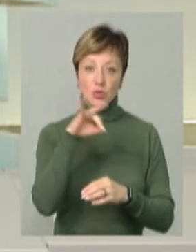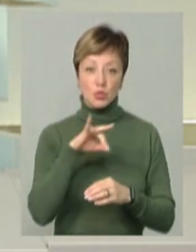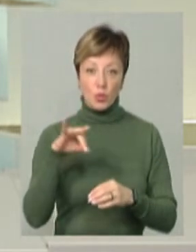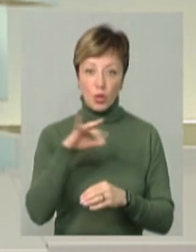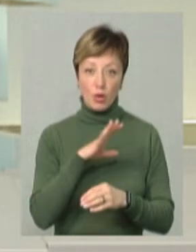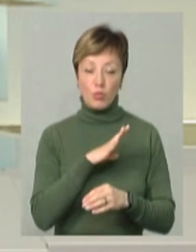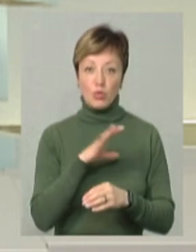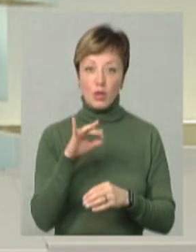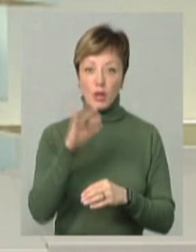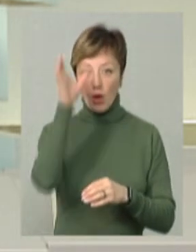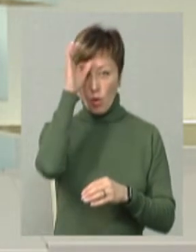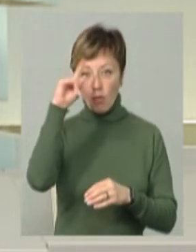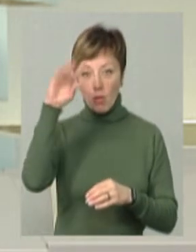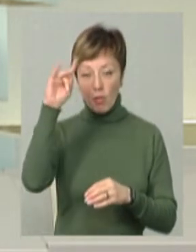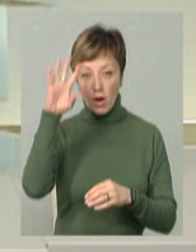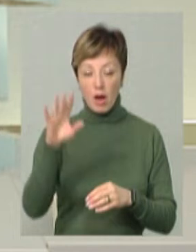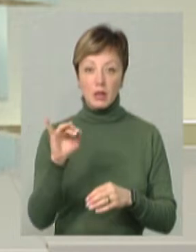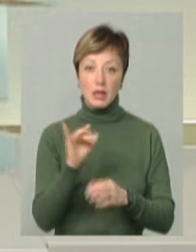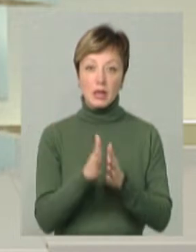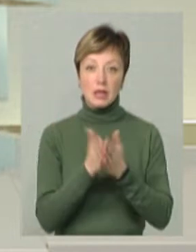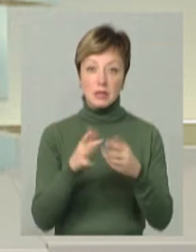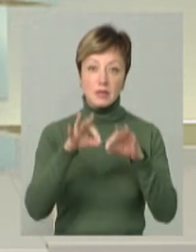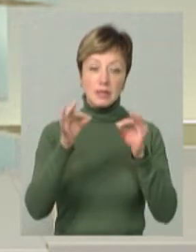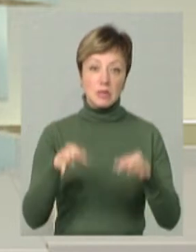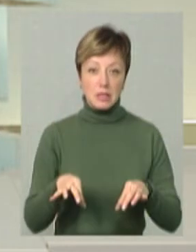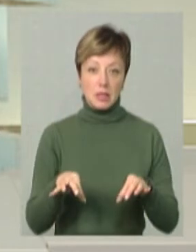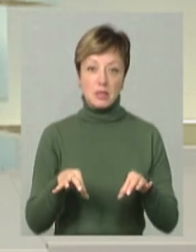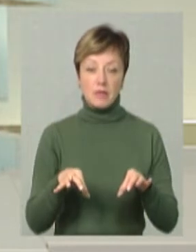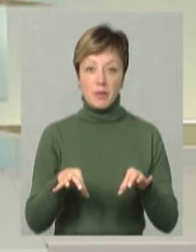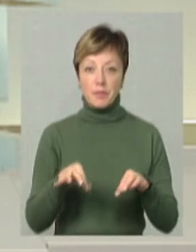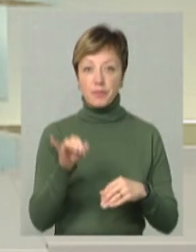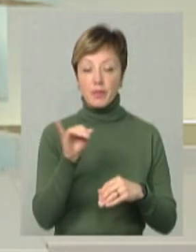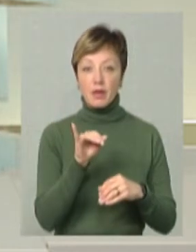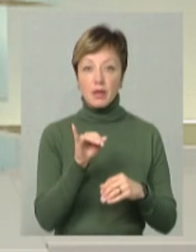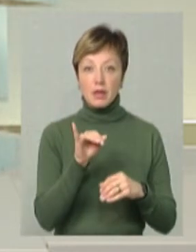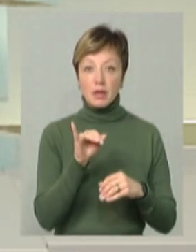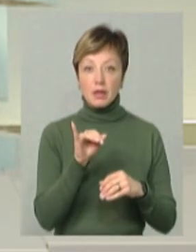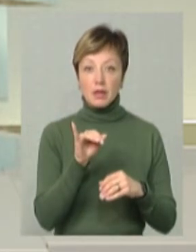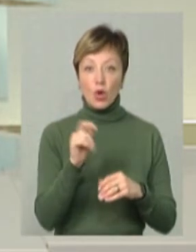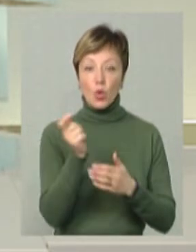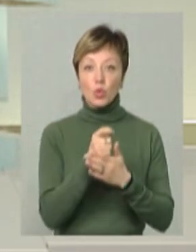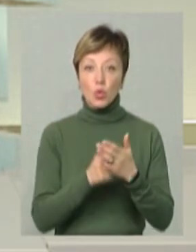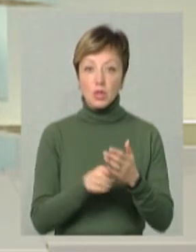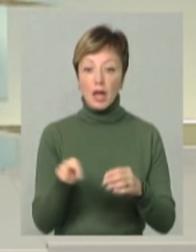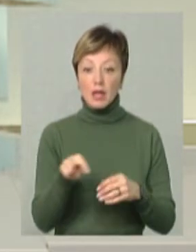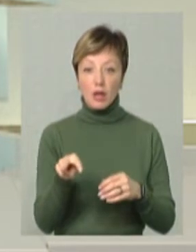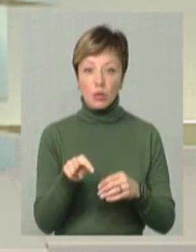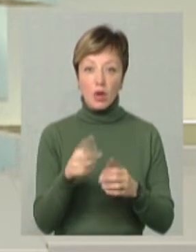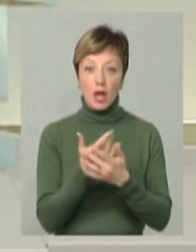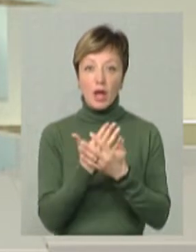історія була, і науково-популярна, і книга з мистецтва, і художня література